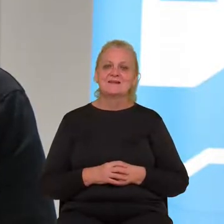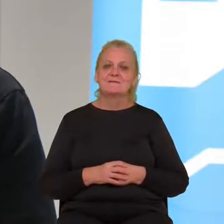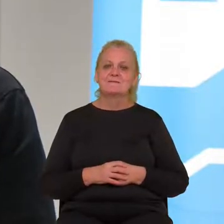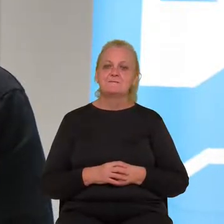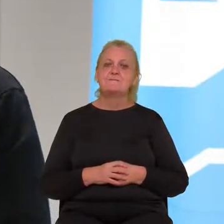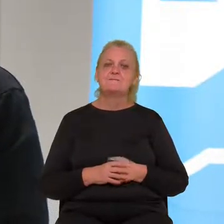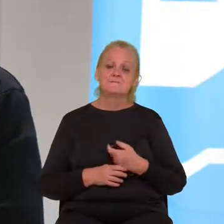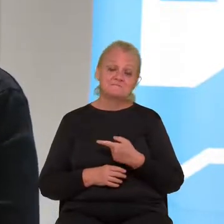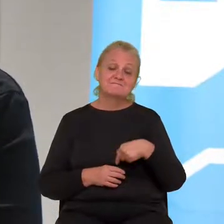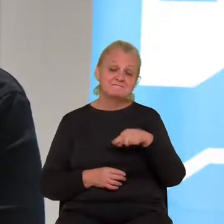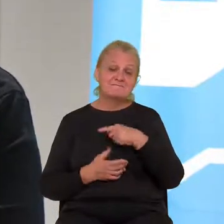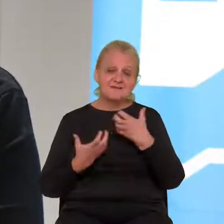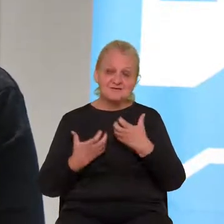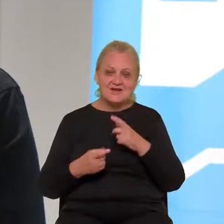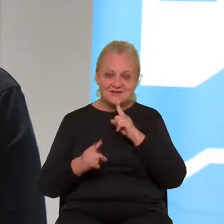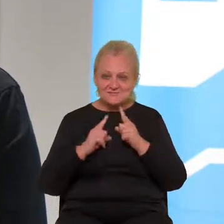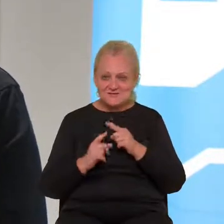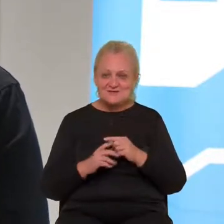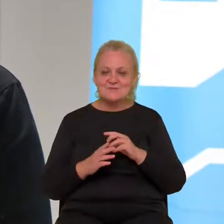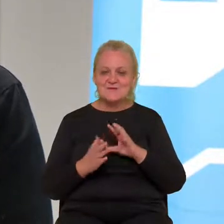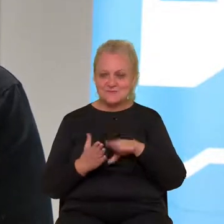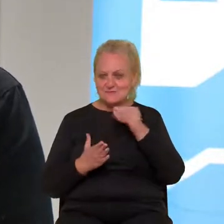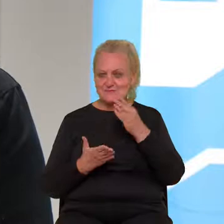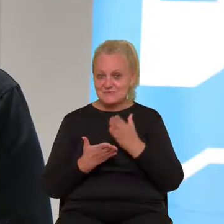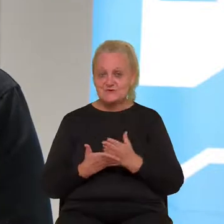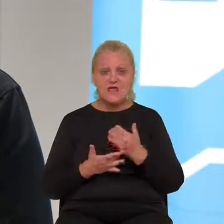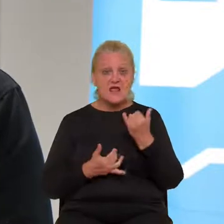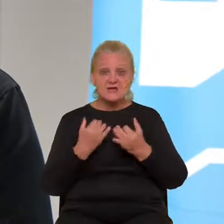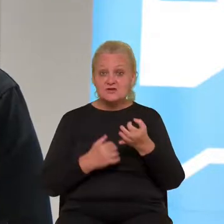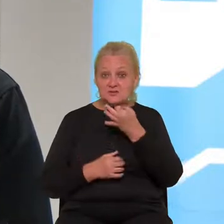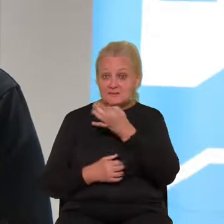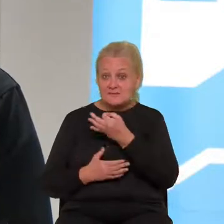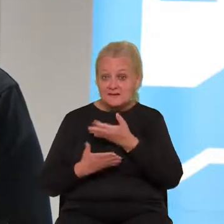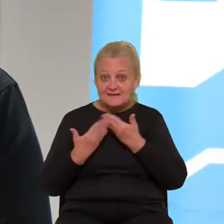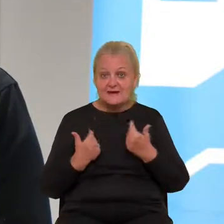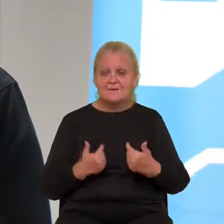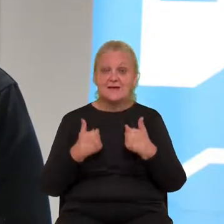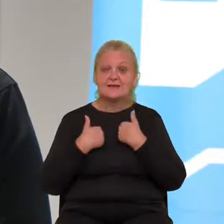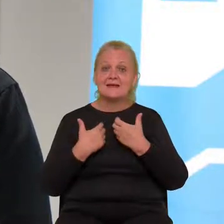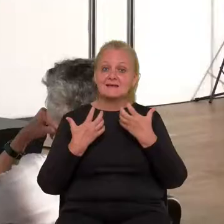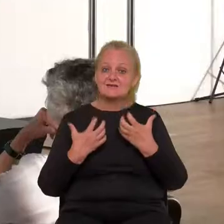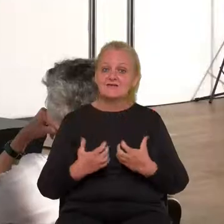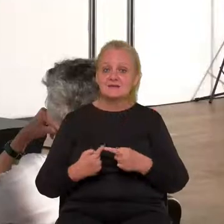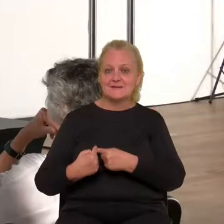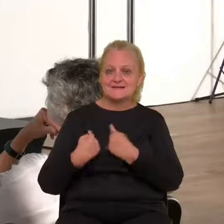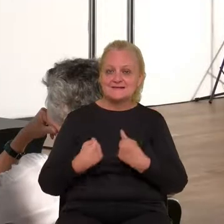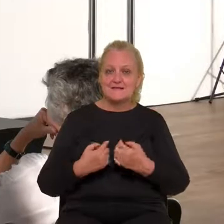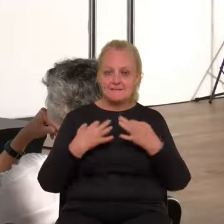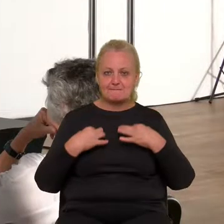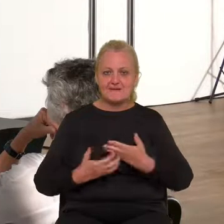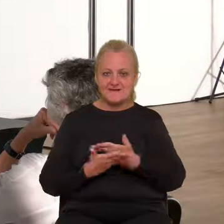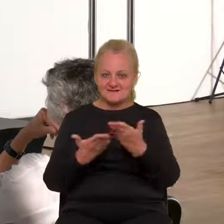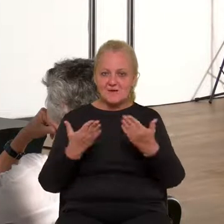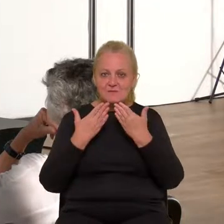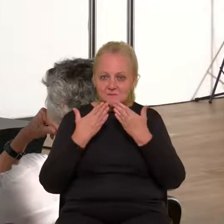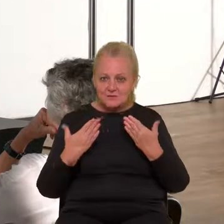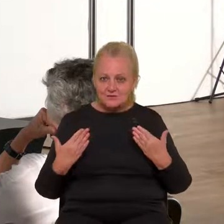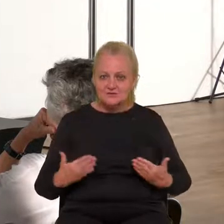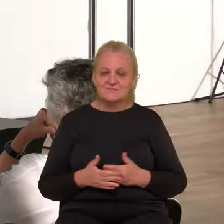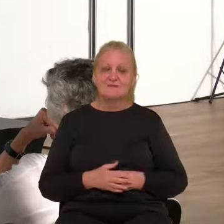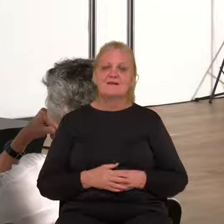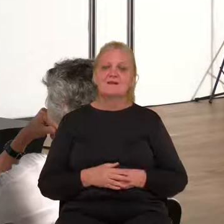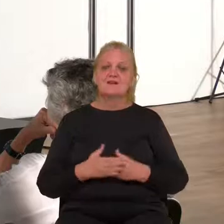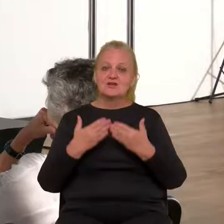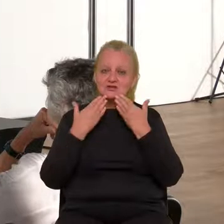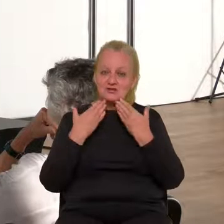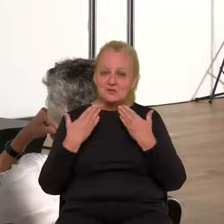o których chcieliśmy porozmawiać. Jeżeli nie ma pytań, to ja chciałem serdecznie Państwu podziękować i podziękować